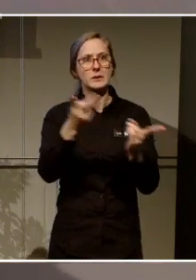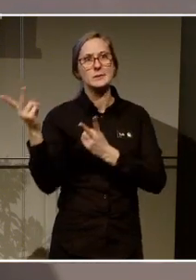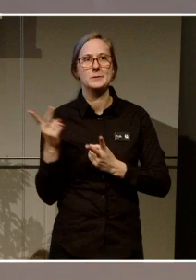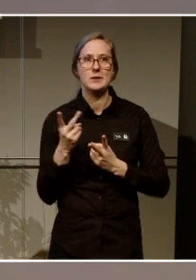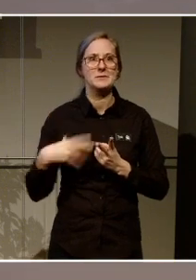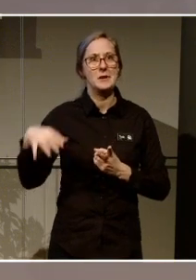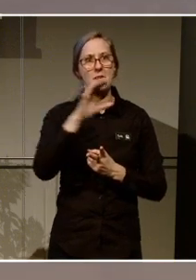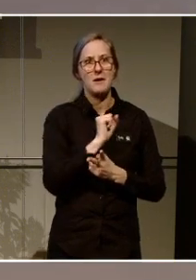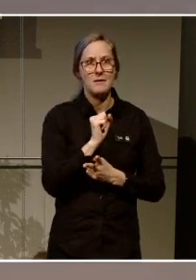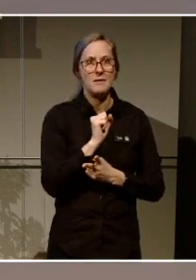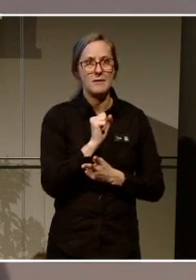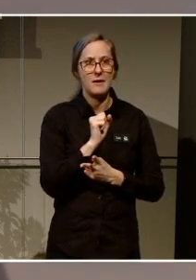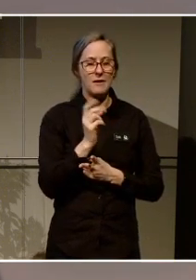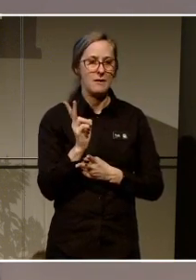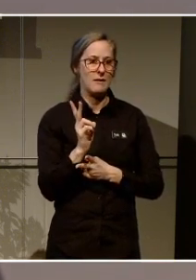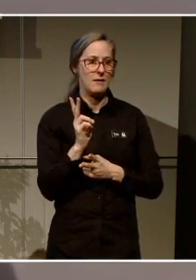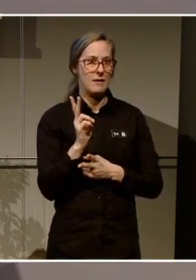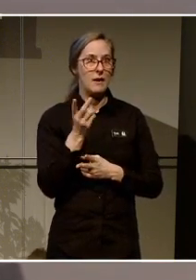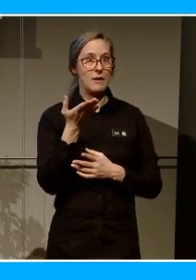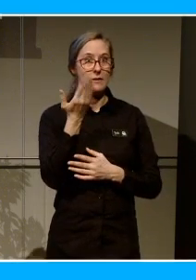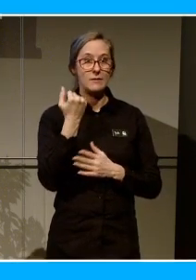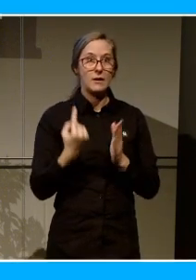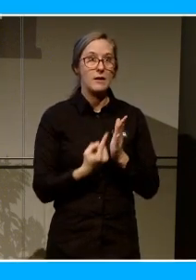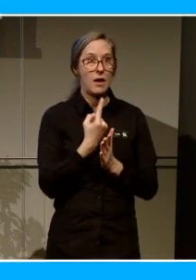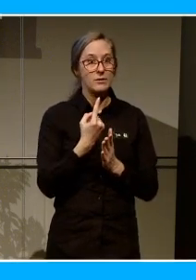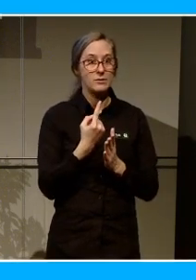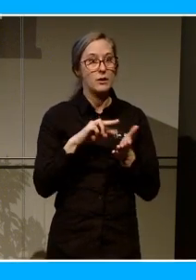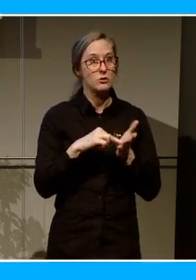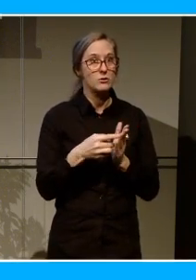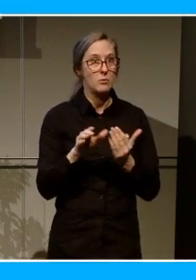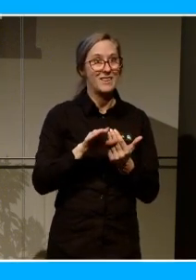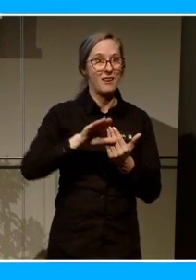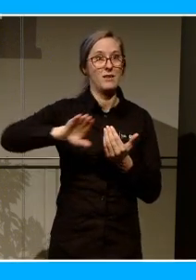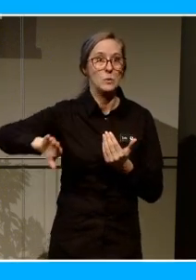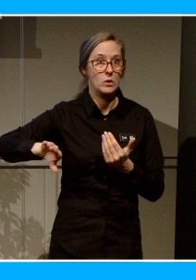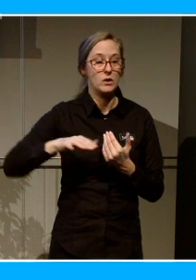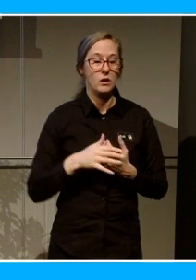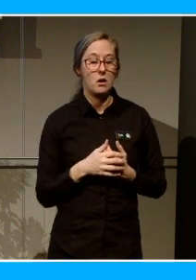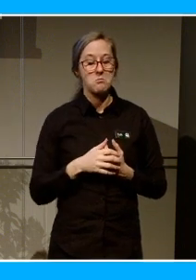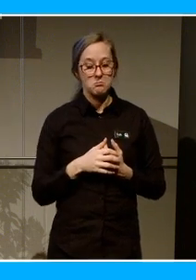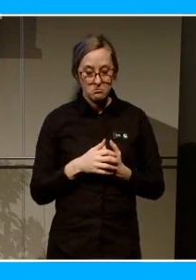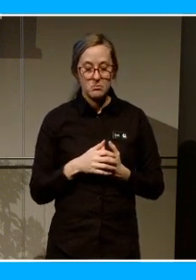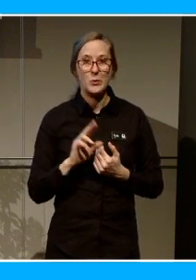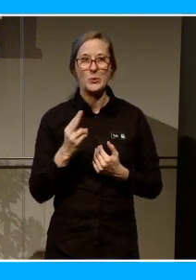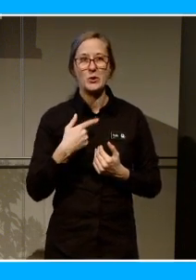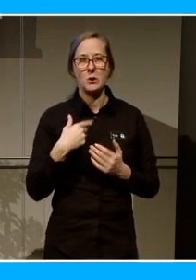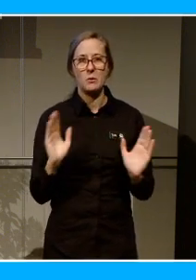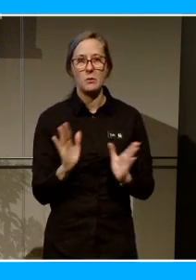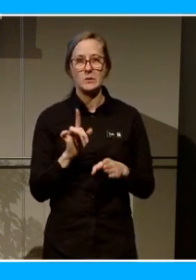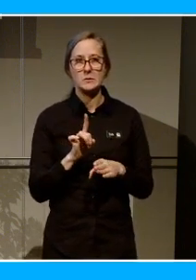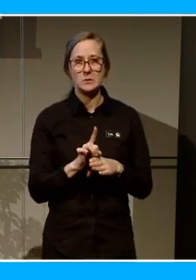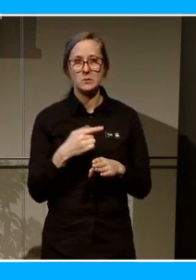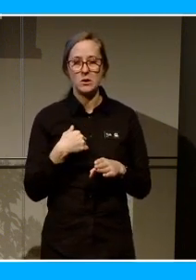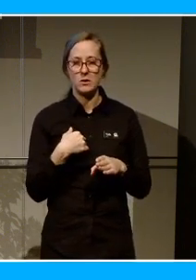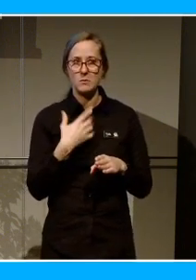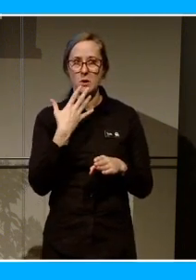kan vi göra det så att kan vi råka ut för att det här är exkluderande? Och nu ska jag en liten stund här prata utifrån